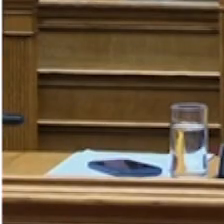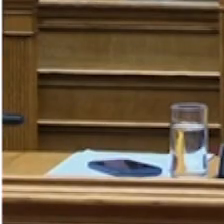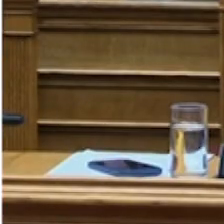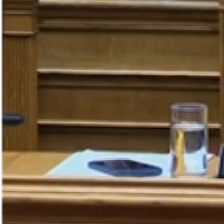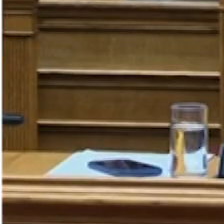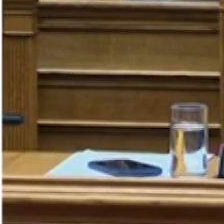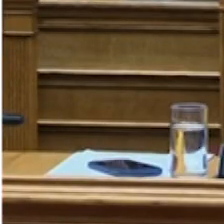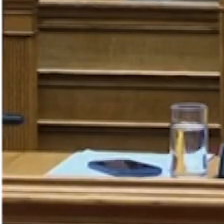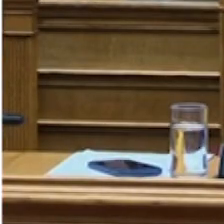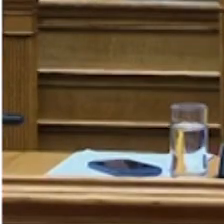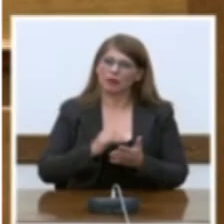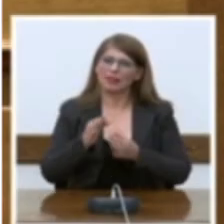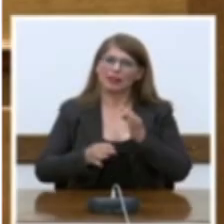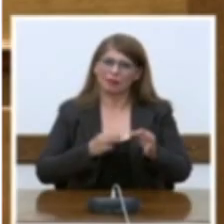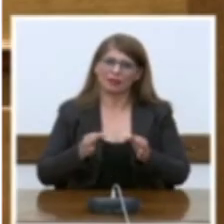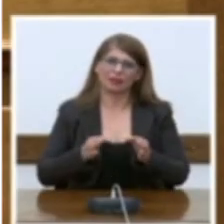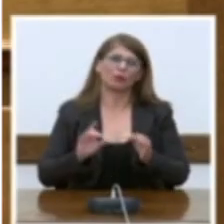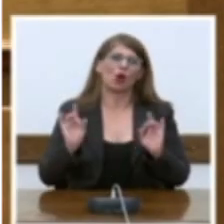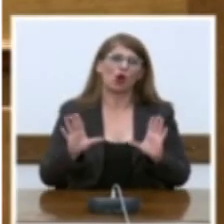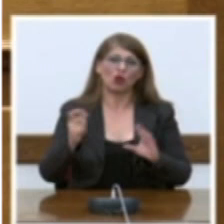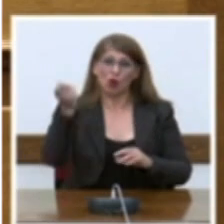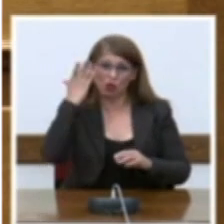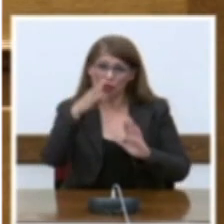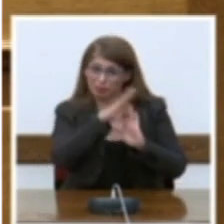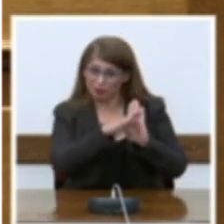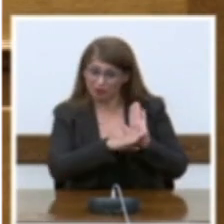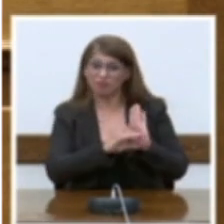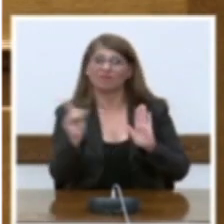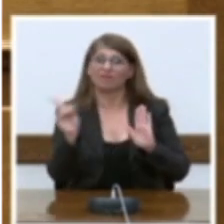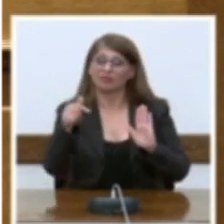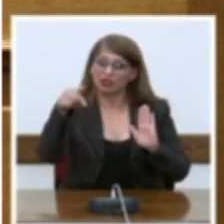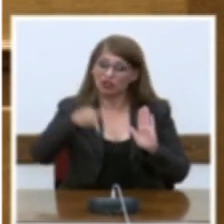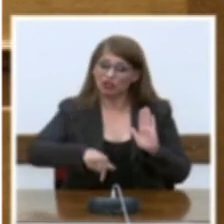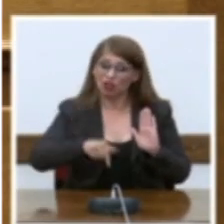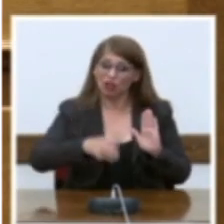λήψη αυτής των προγραμματικών. Δηλαδή είναι λίγο περίεργο.